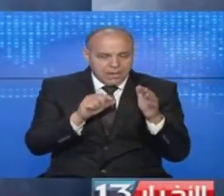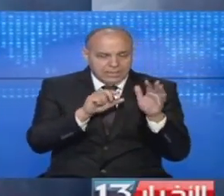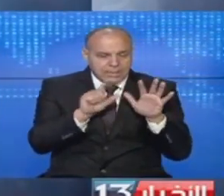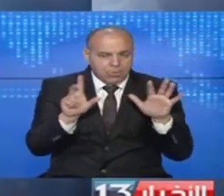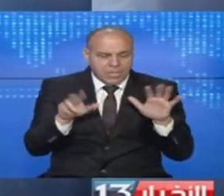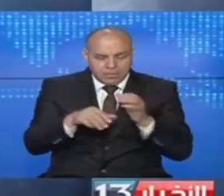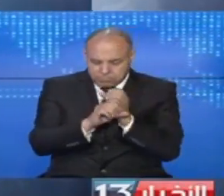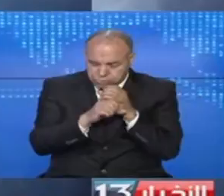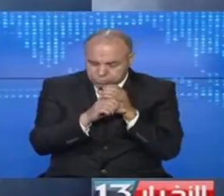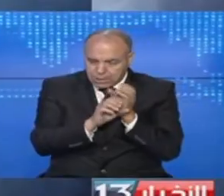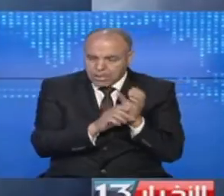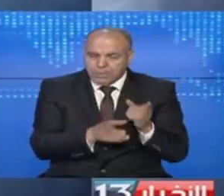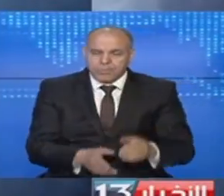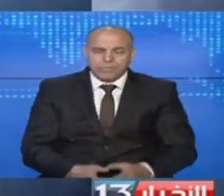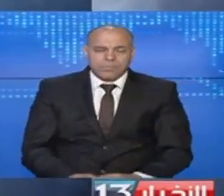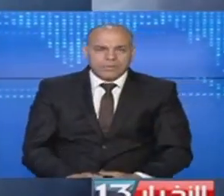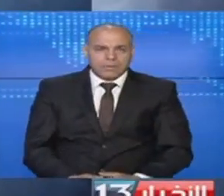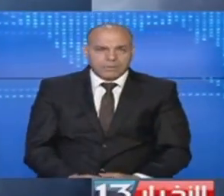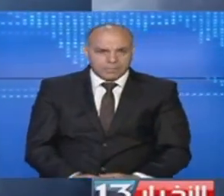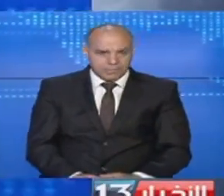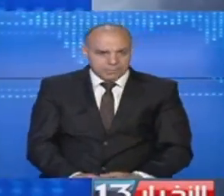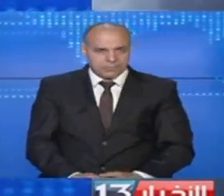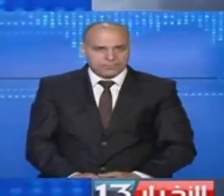6687 تحليلا مخبريا.